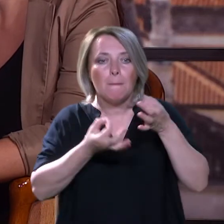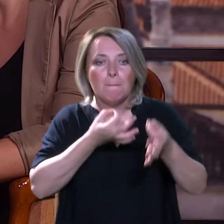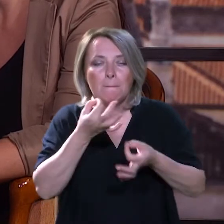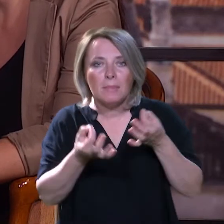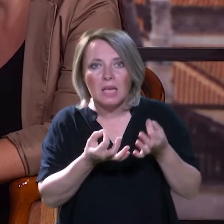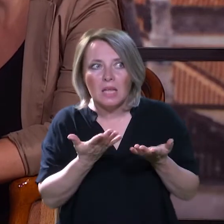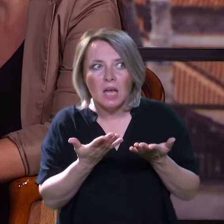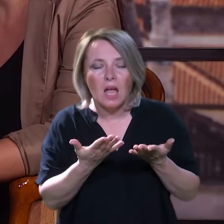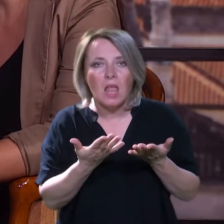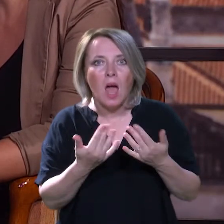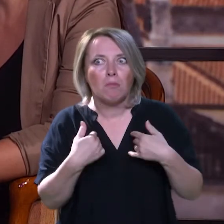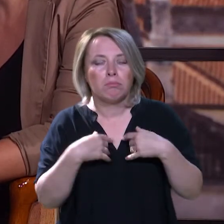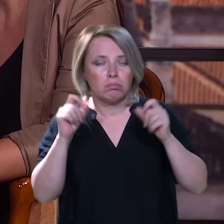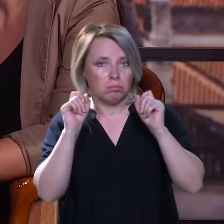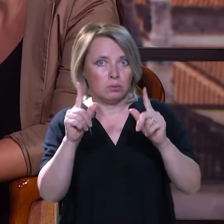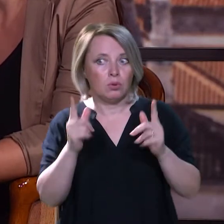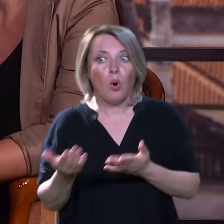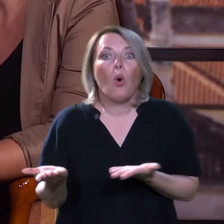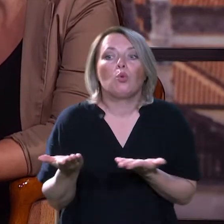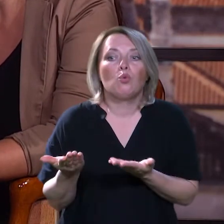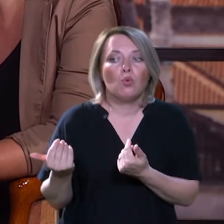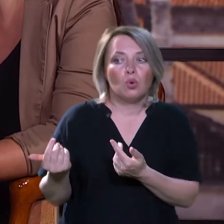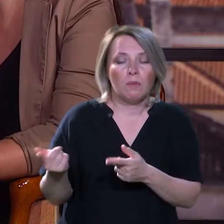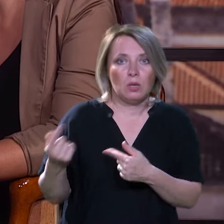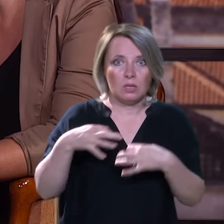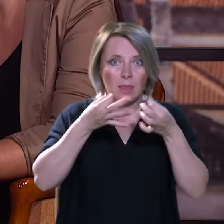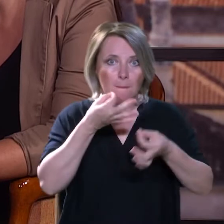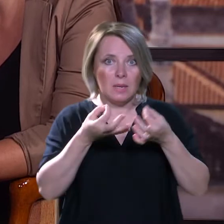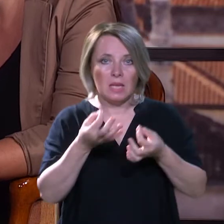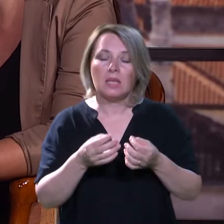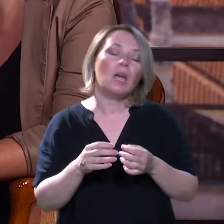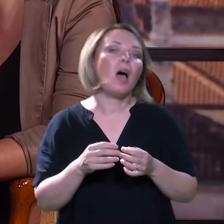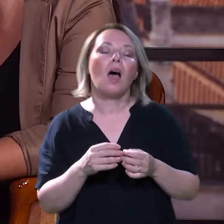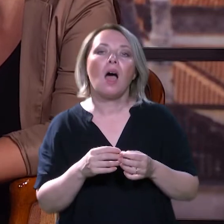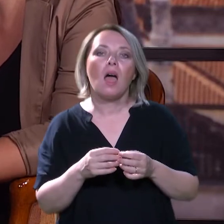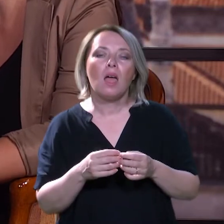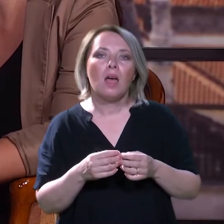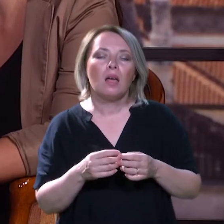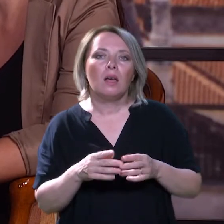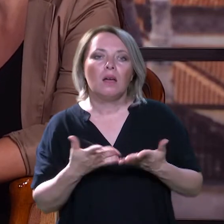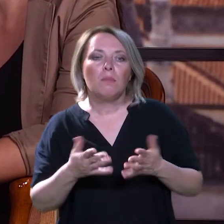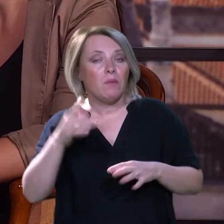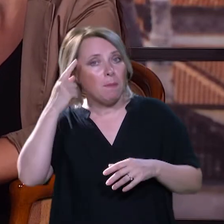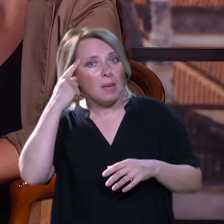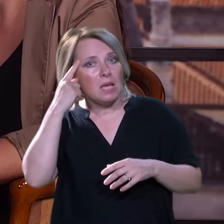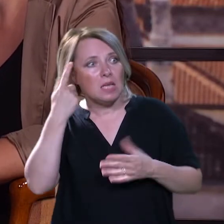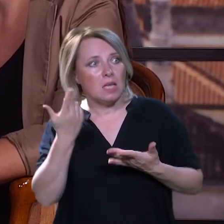mislite si, ajme, otkud me ovo sad pita, da li se činite bez obzira na njihovu dob, iako se radi o našim